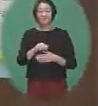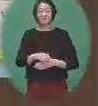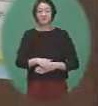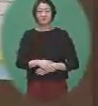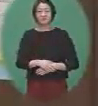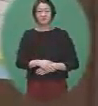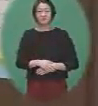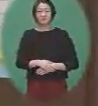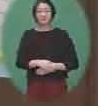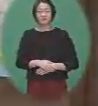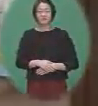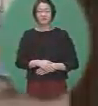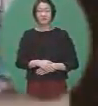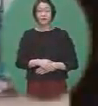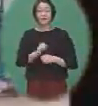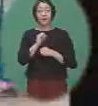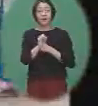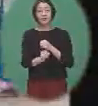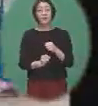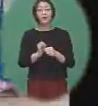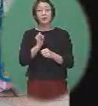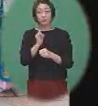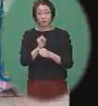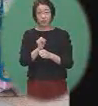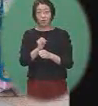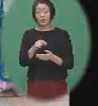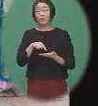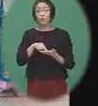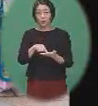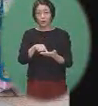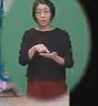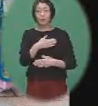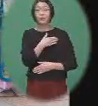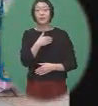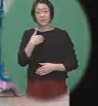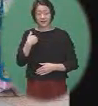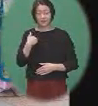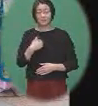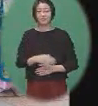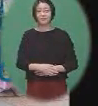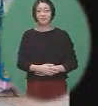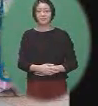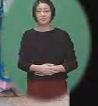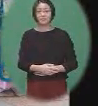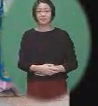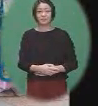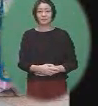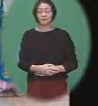ミスうねめにはインターネットからも応募することができます。